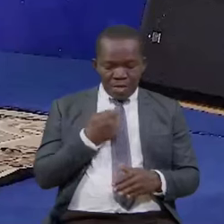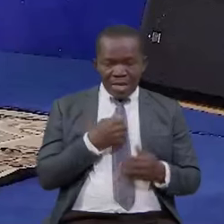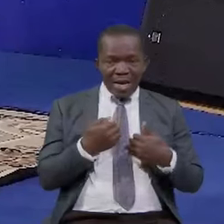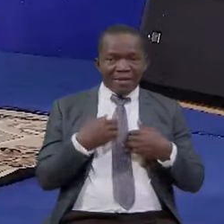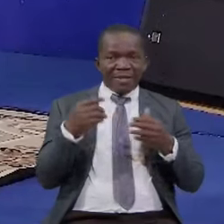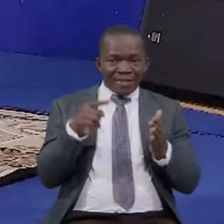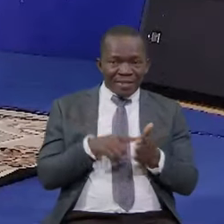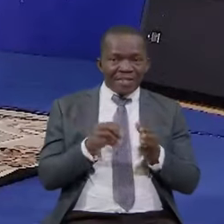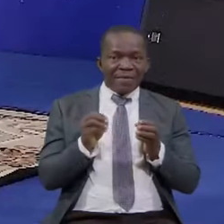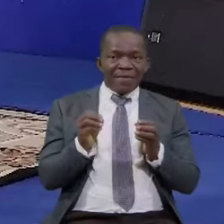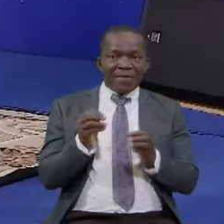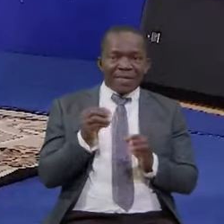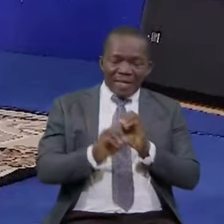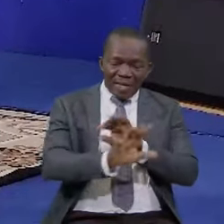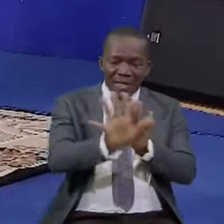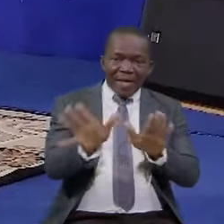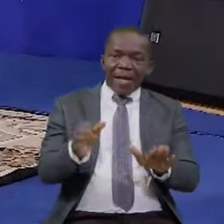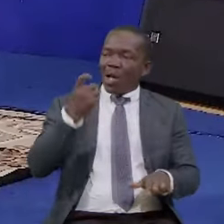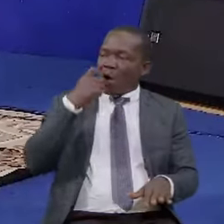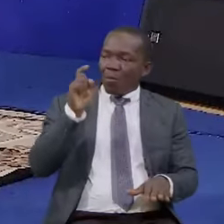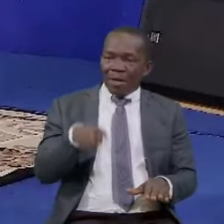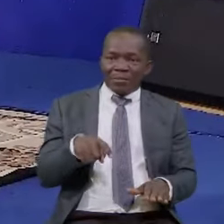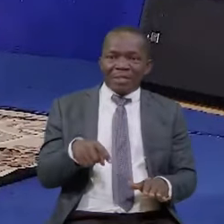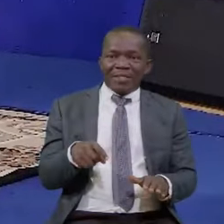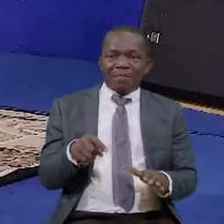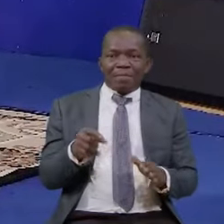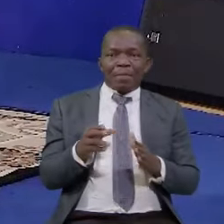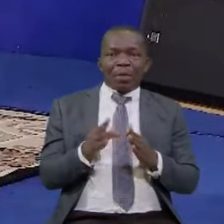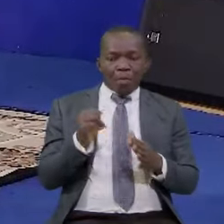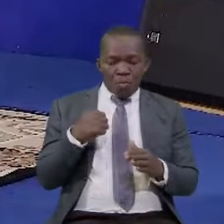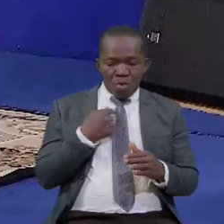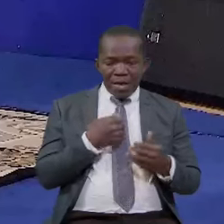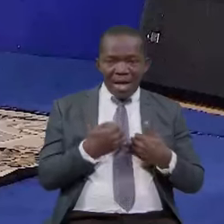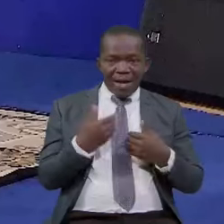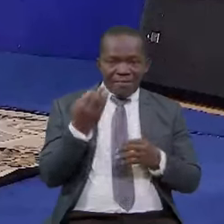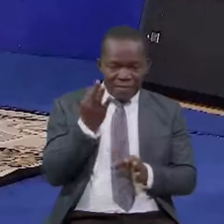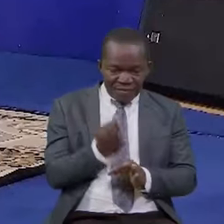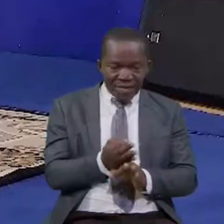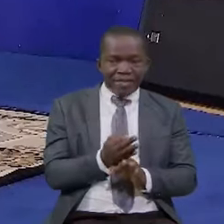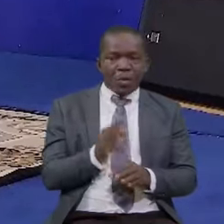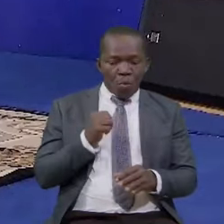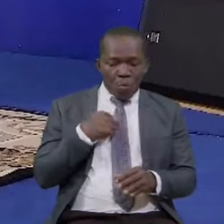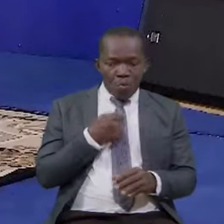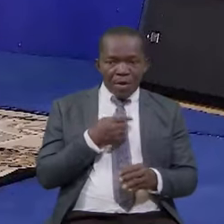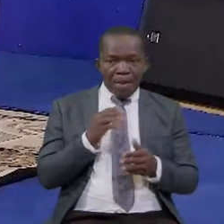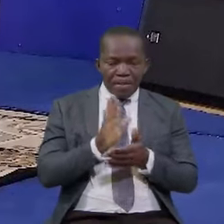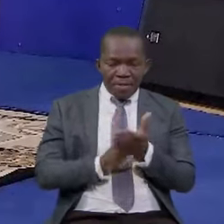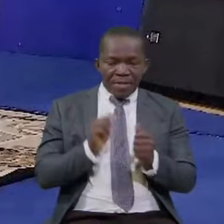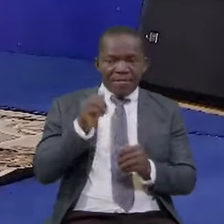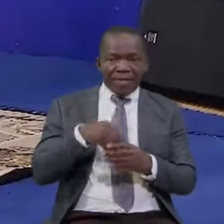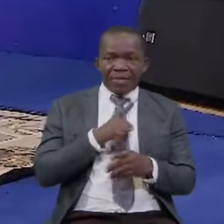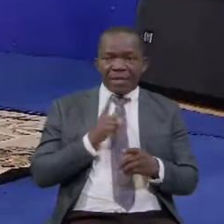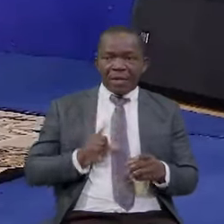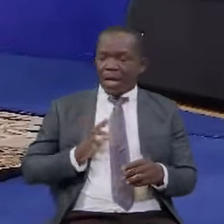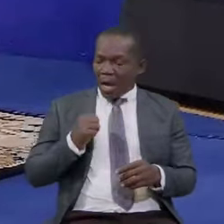explicite nous avons la foi nous donnons la foi nous croyons au Seigneur et nous appelons d'autres à croire